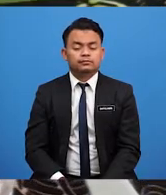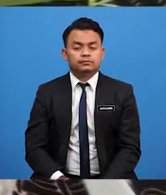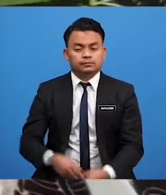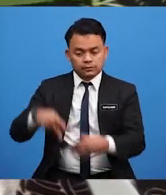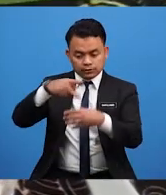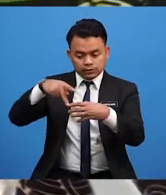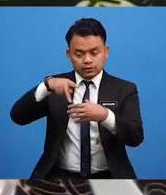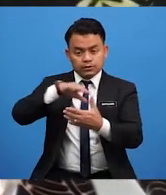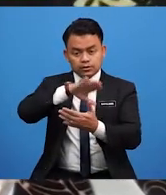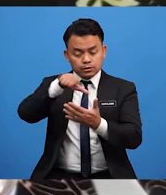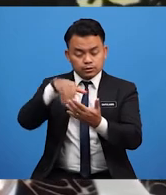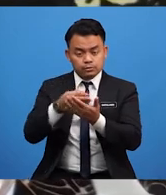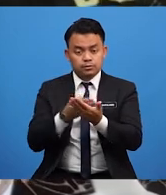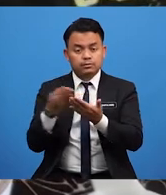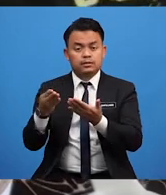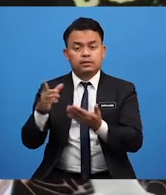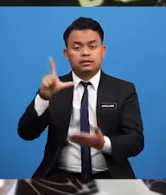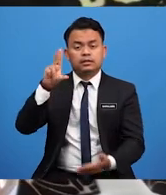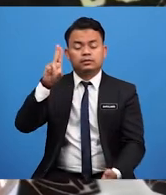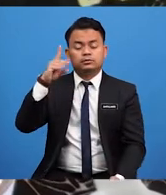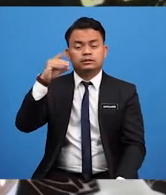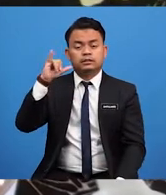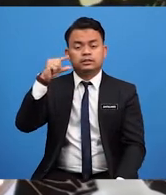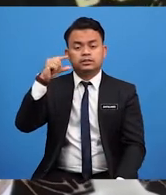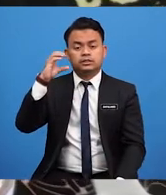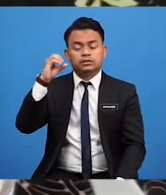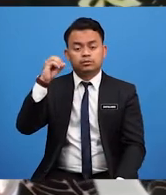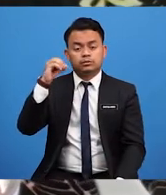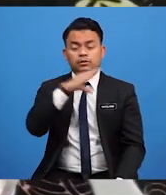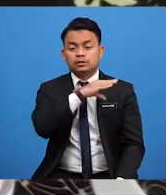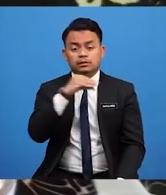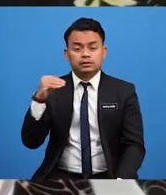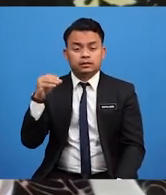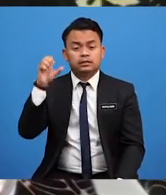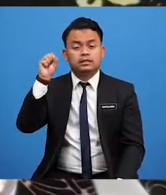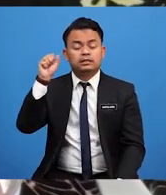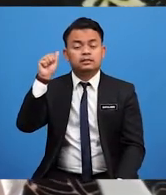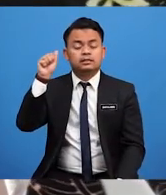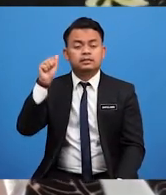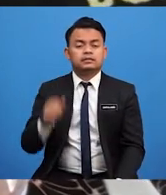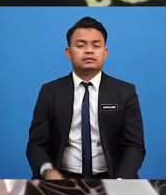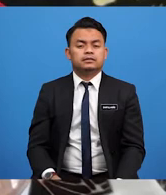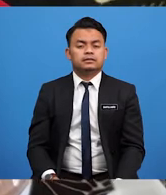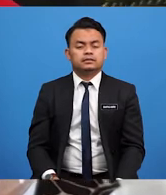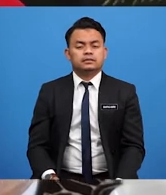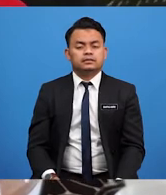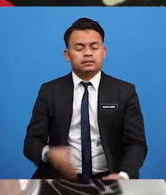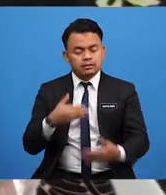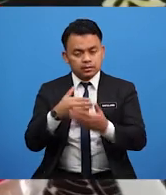Kisarkan semua bahan ludigo dan sodium alginate atau menutex sehingga sebati.